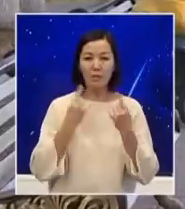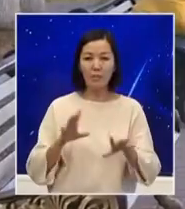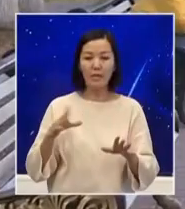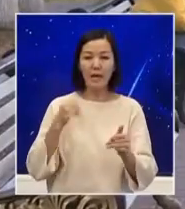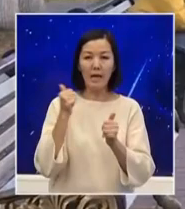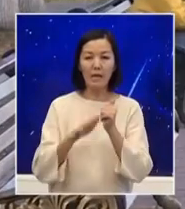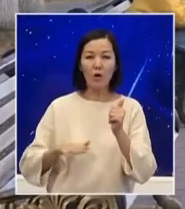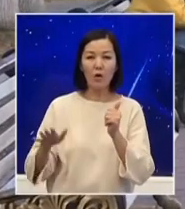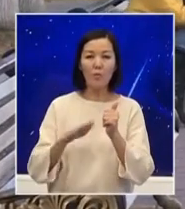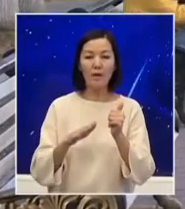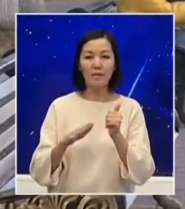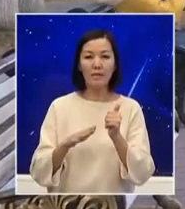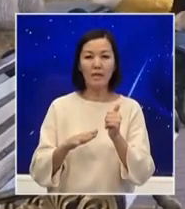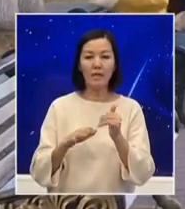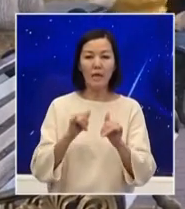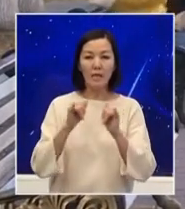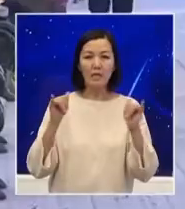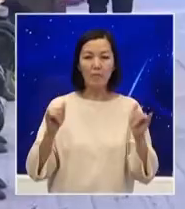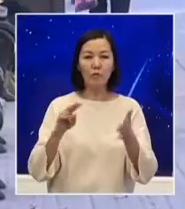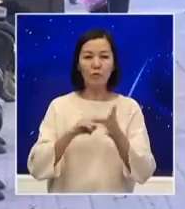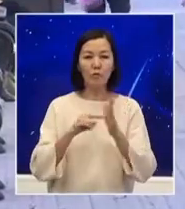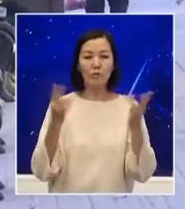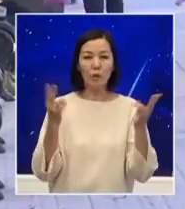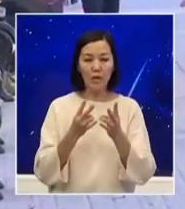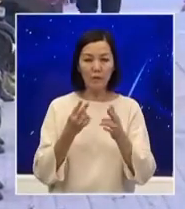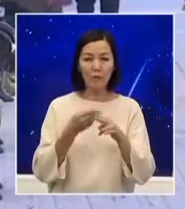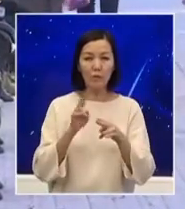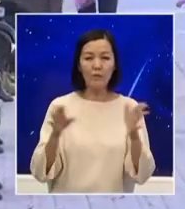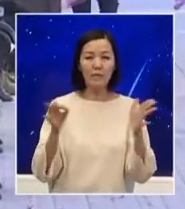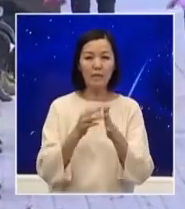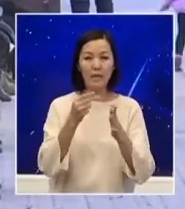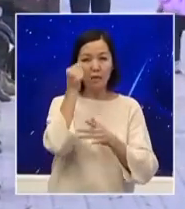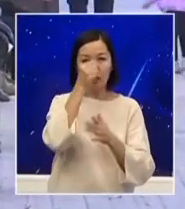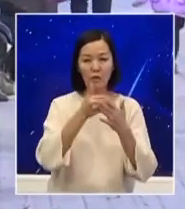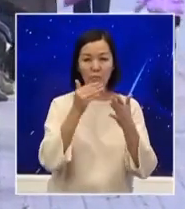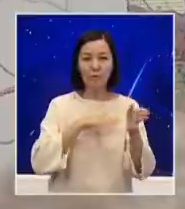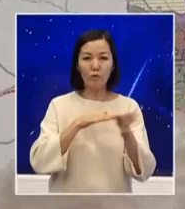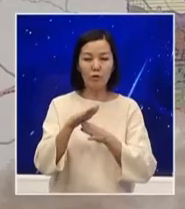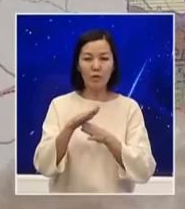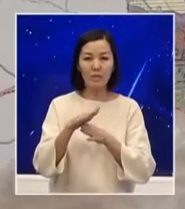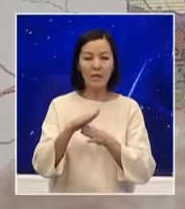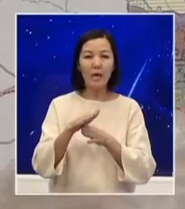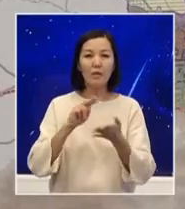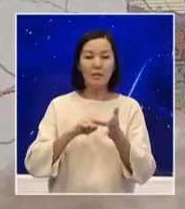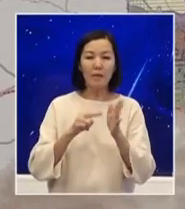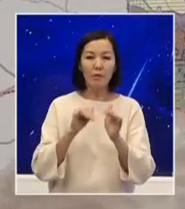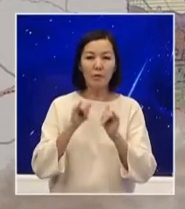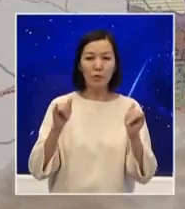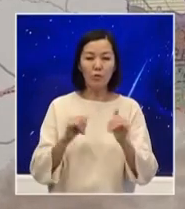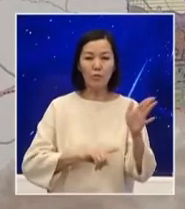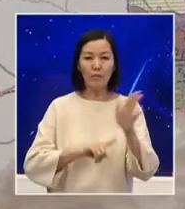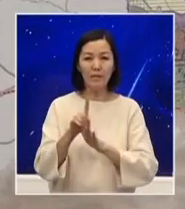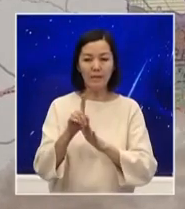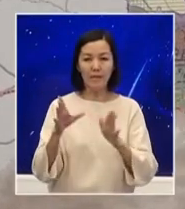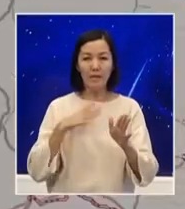әр аудан қаласын ширек ғасырға дамытуды жоспарлау қажет. Осы мақсатта 2 жыл бұрын тұтас дамыту бастамасы қолға алынған. Облыс